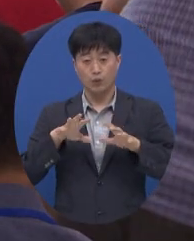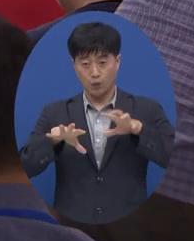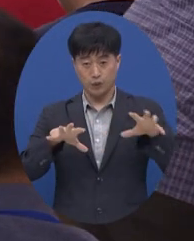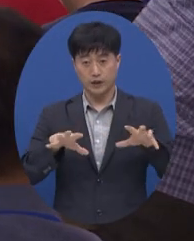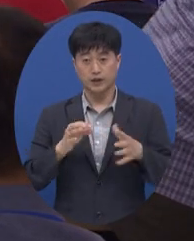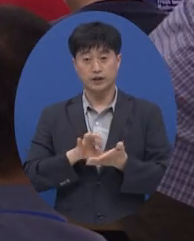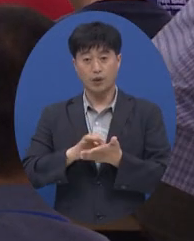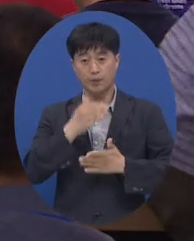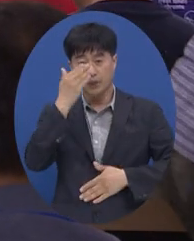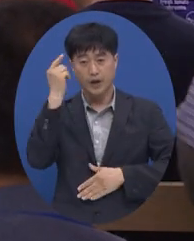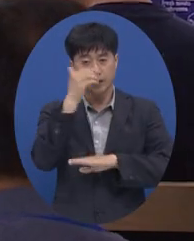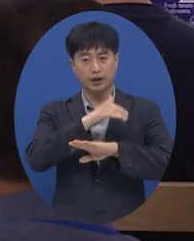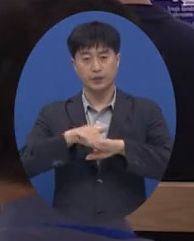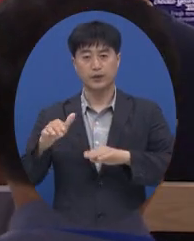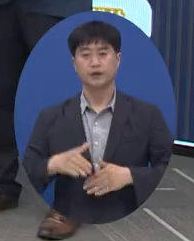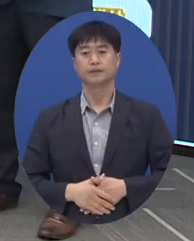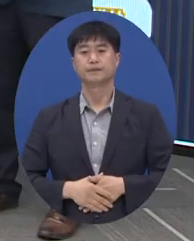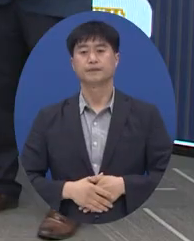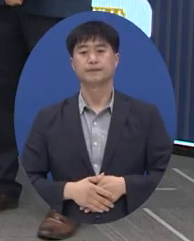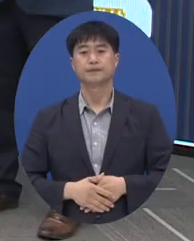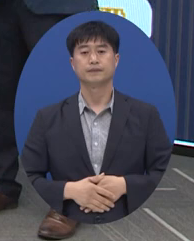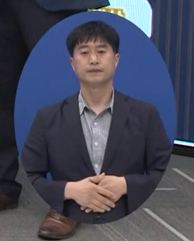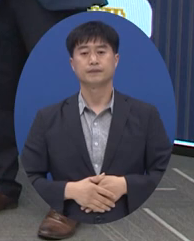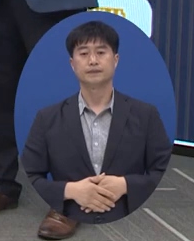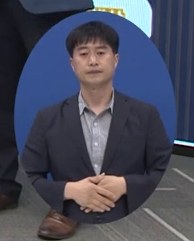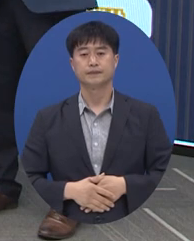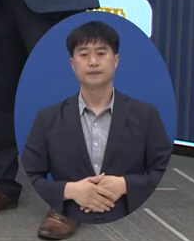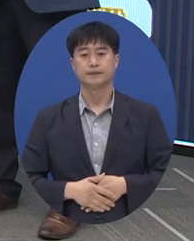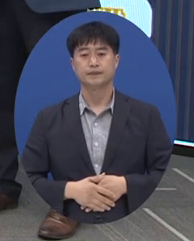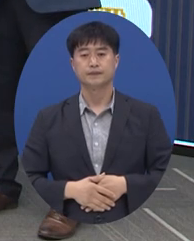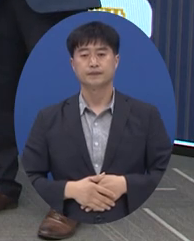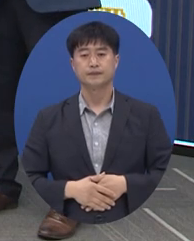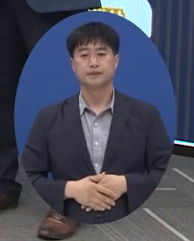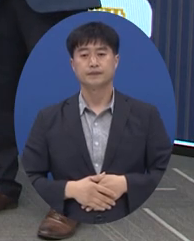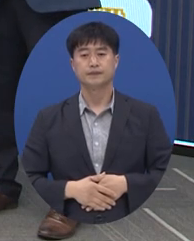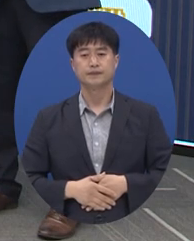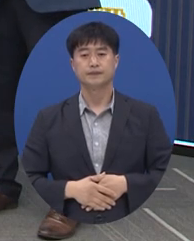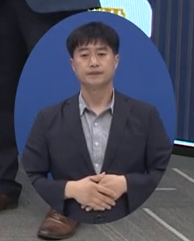활용할 수 있도록 할 계획입니다 경기 줄 티비 김태 입니다